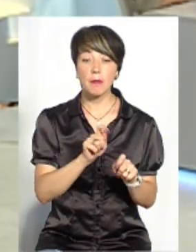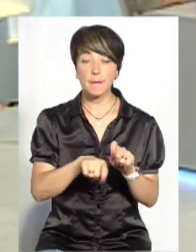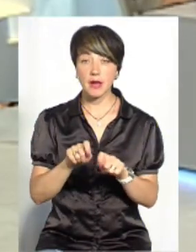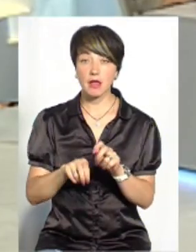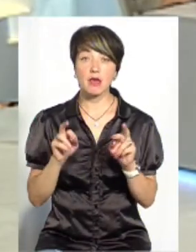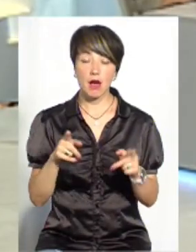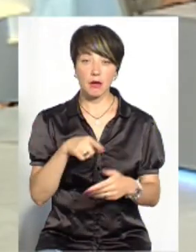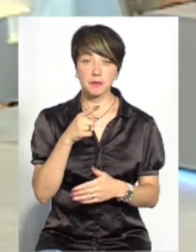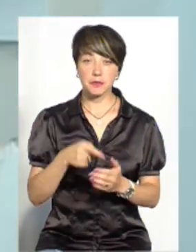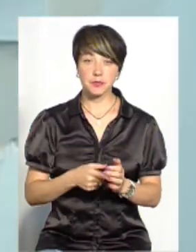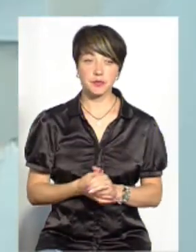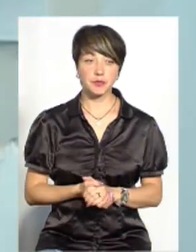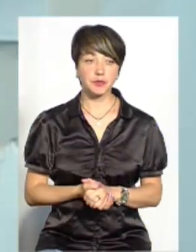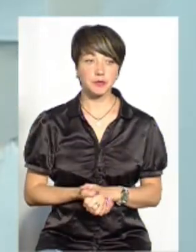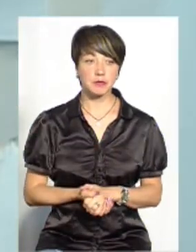Ну, звичайно.